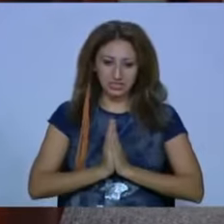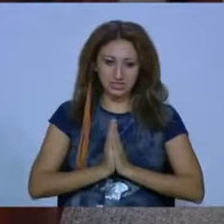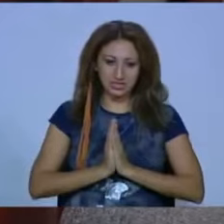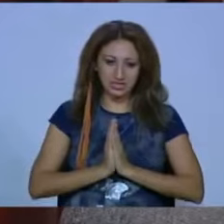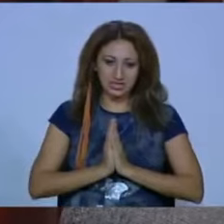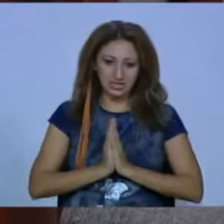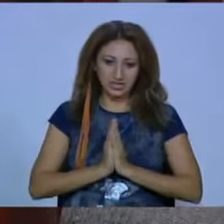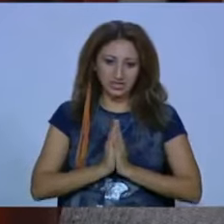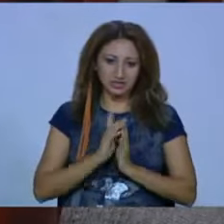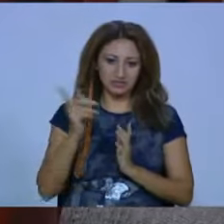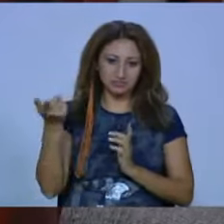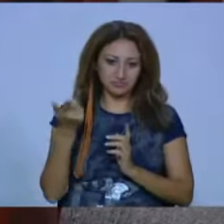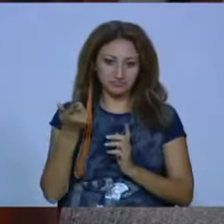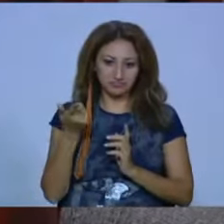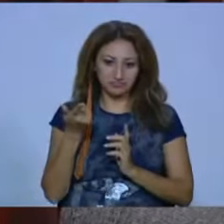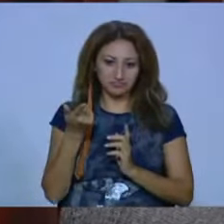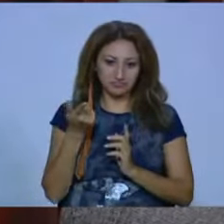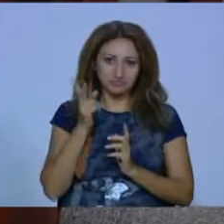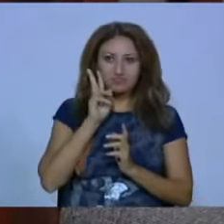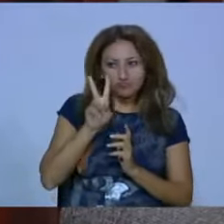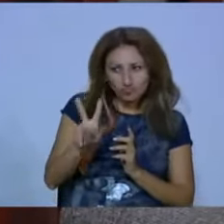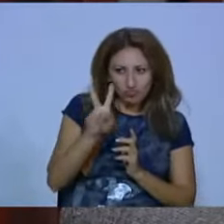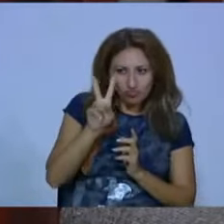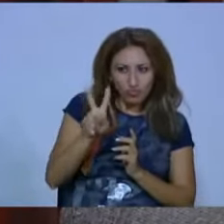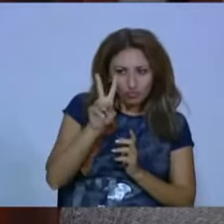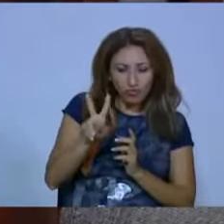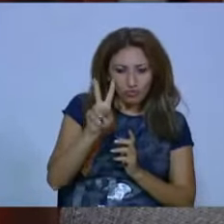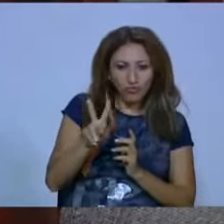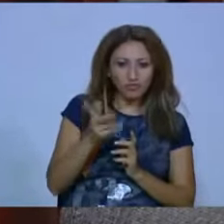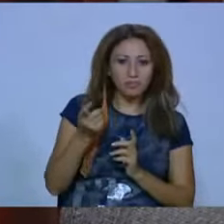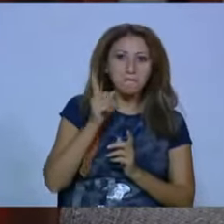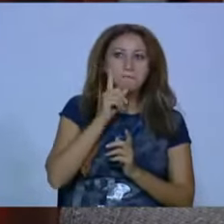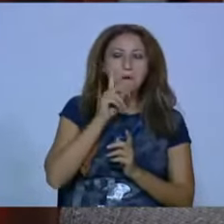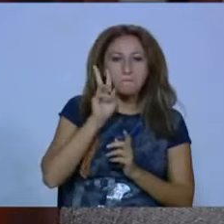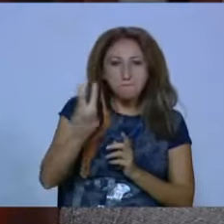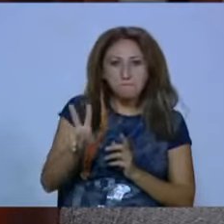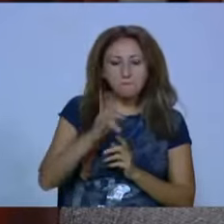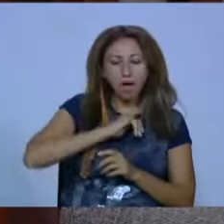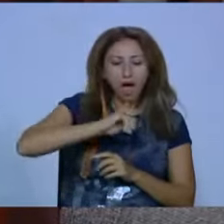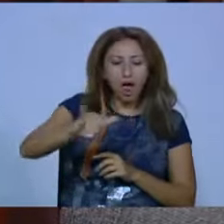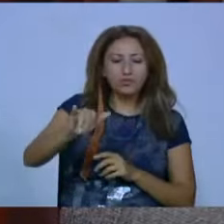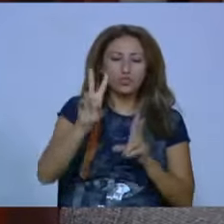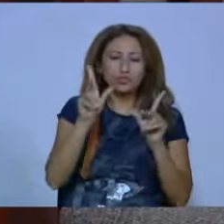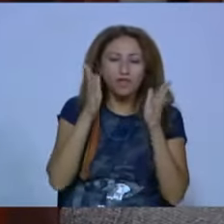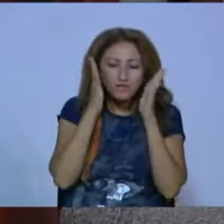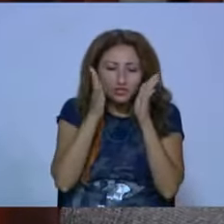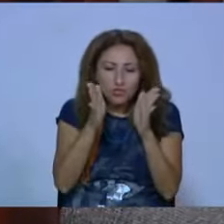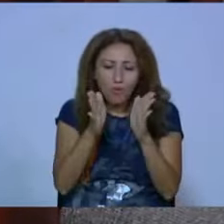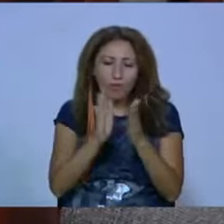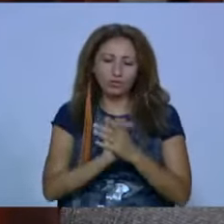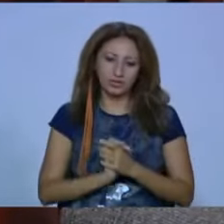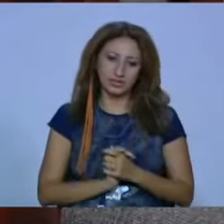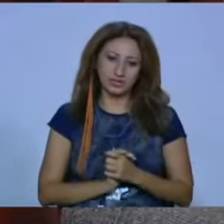اللي خدت بالها بقى وتابعت كل المراحل دي كلها تعتبر والدتها بقى بحكم شغله وكده.